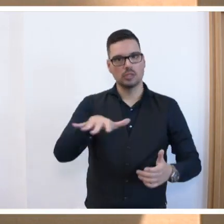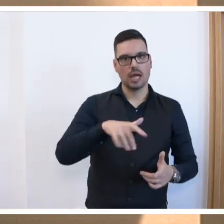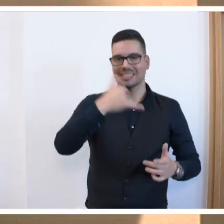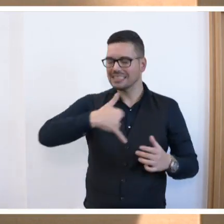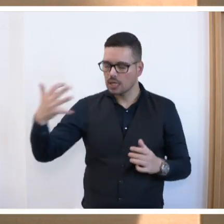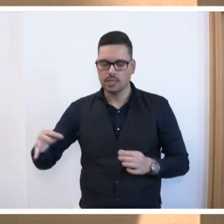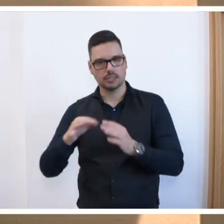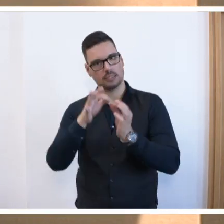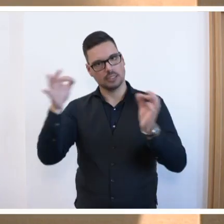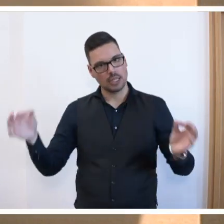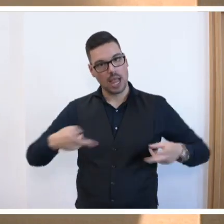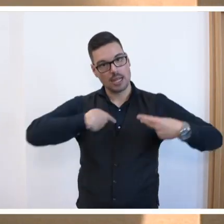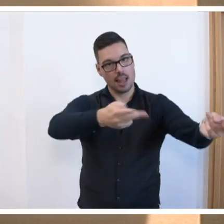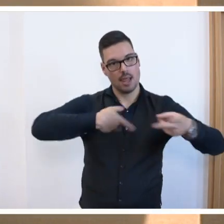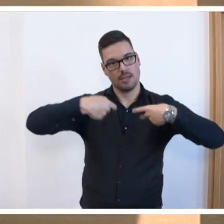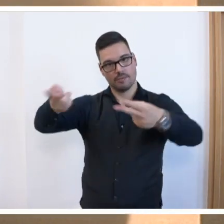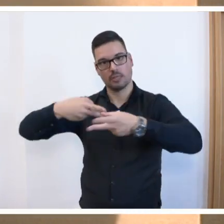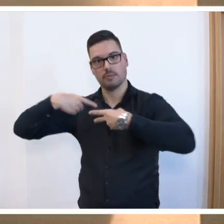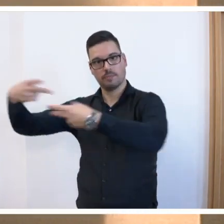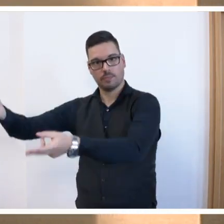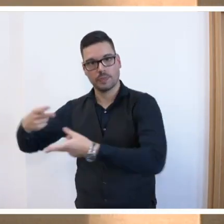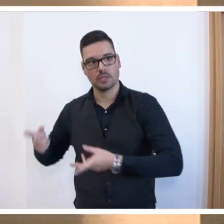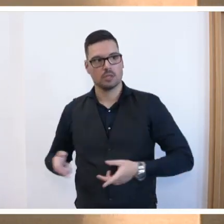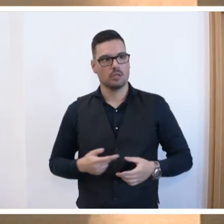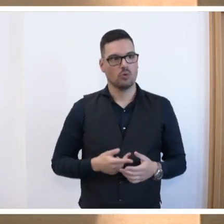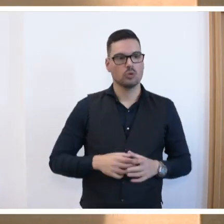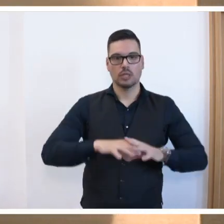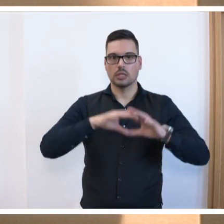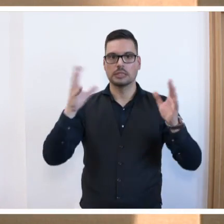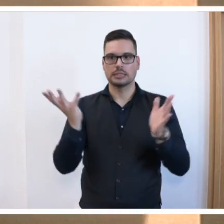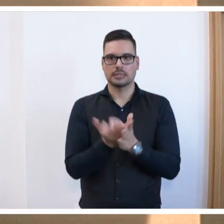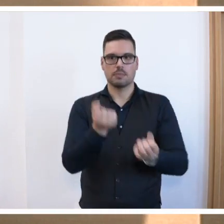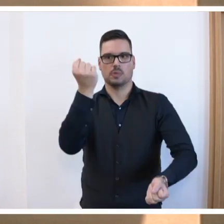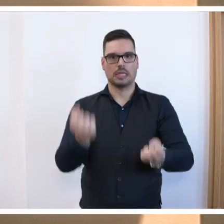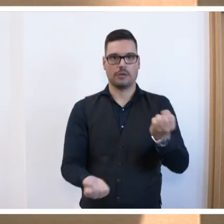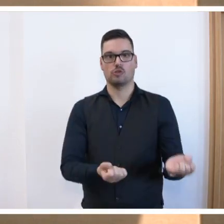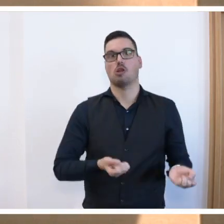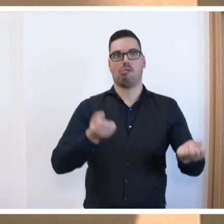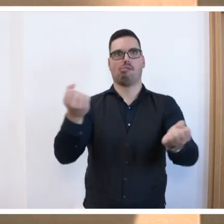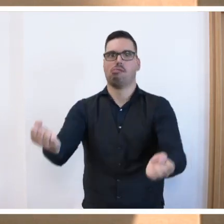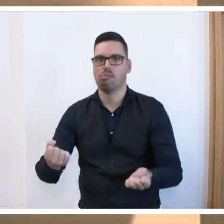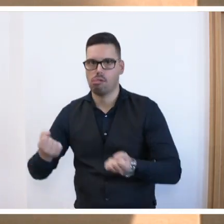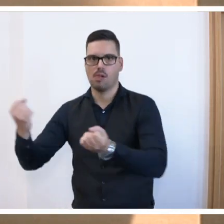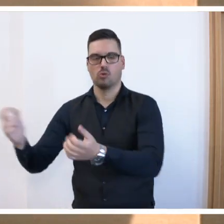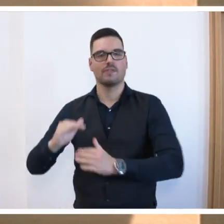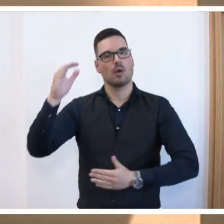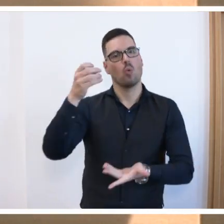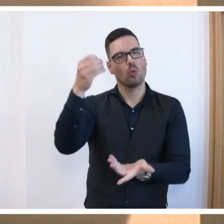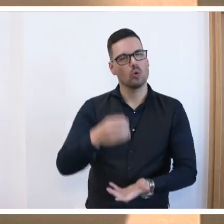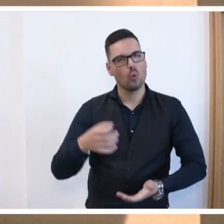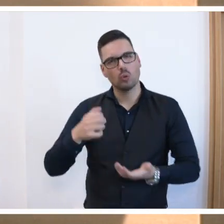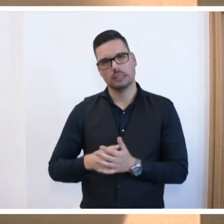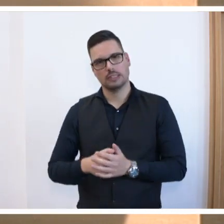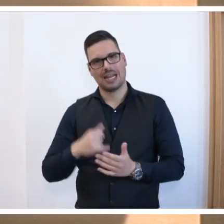tagtäglich durchschnittlich ausliefern muss, welches Gesamtgewicht man am Ende des Tages getragen hat oder wie hoch der Lohn ist, den man am Ende